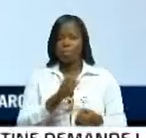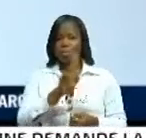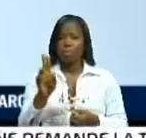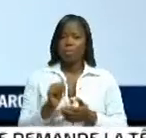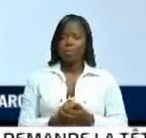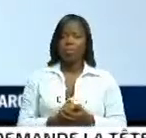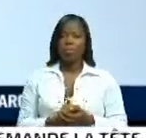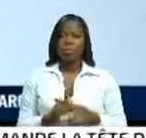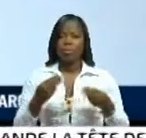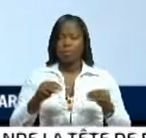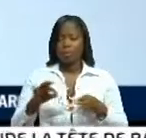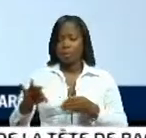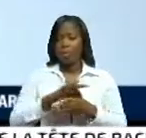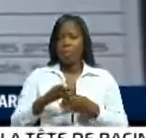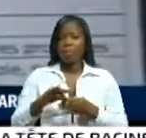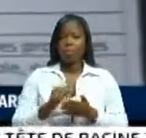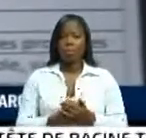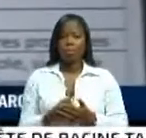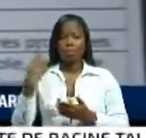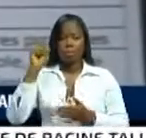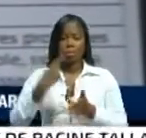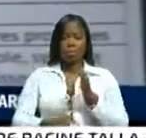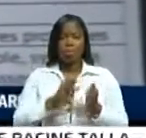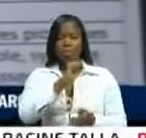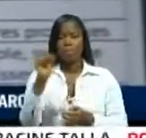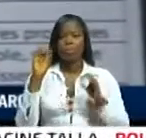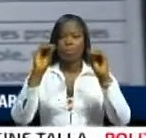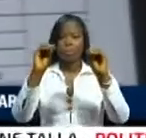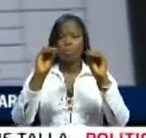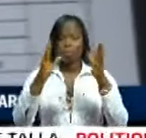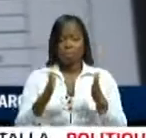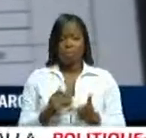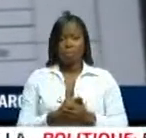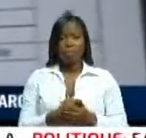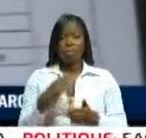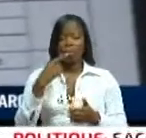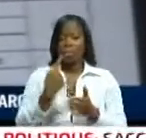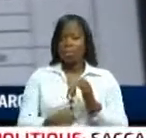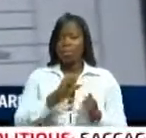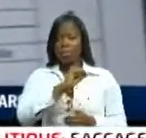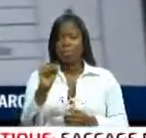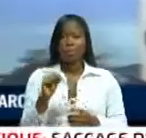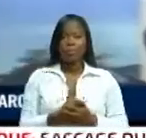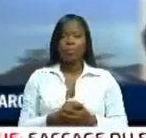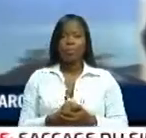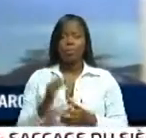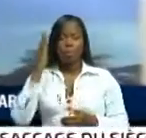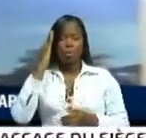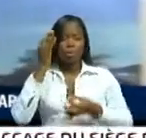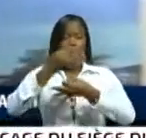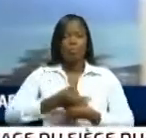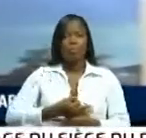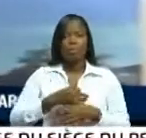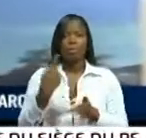une maquette une maquette de formation question quelles sont celles qui quels sont les connaissances fondamentales